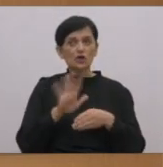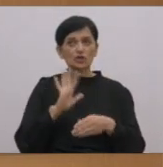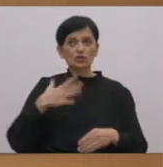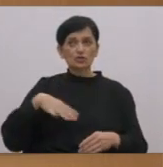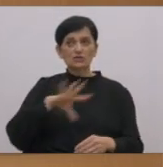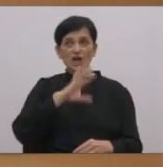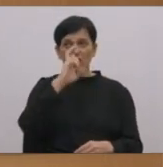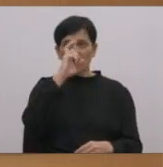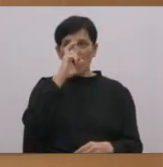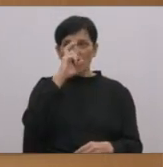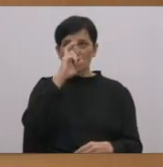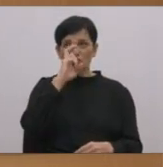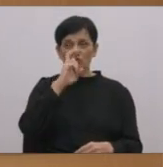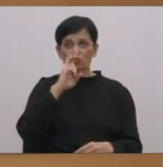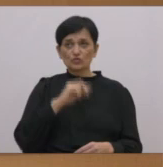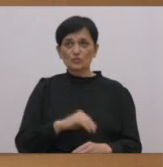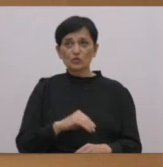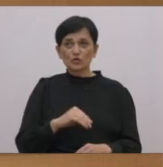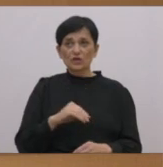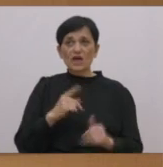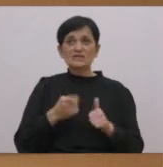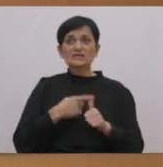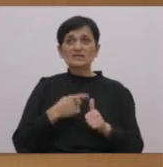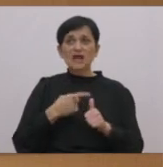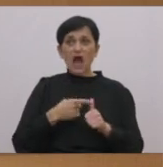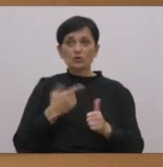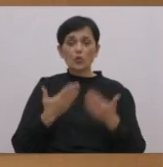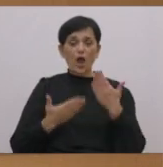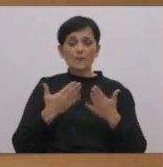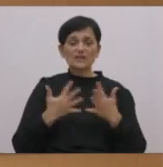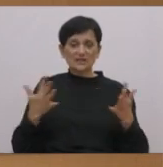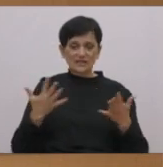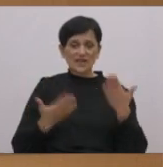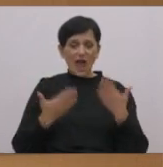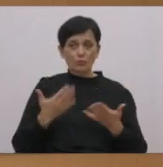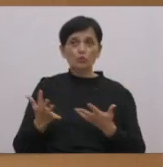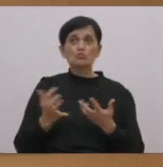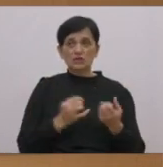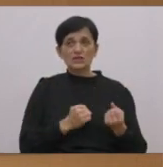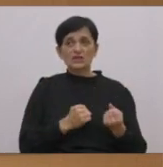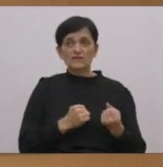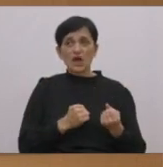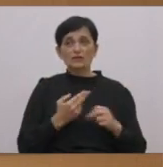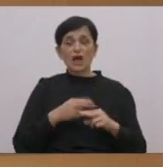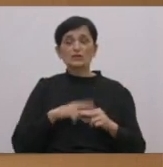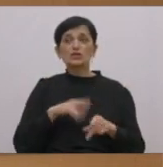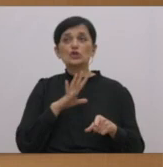საქართველოს ხელისუფლებამ, სტატუსი ალბათ დიდი ალბათობით მივიღეთ და ეს